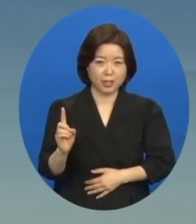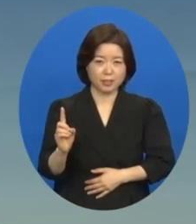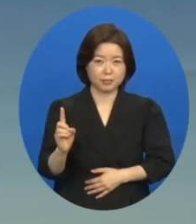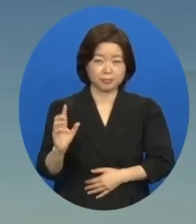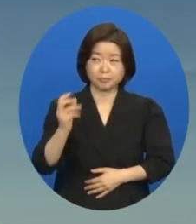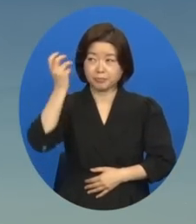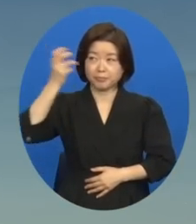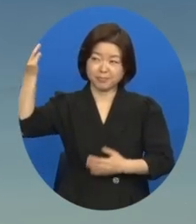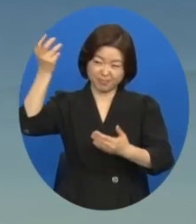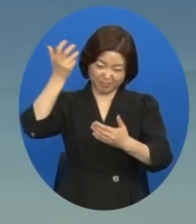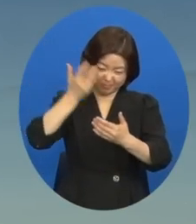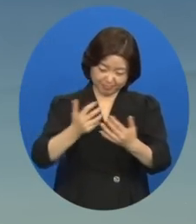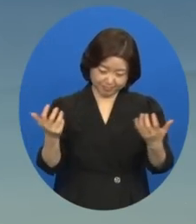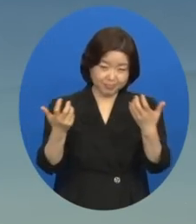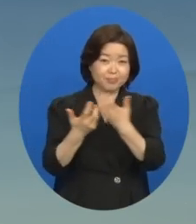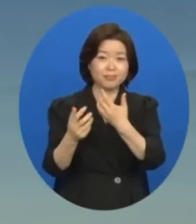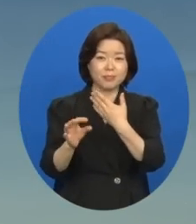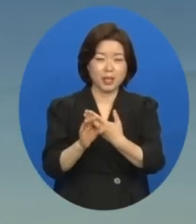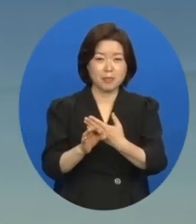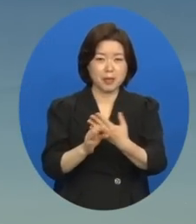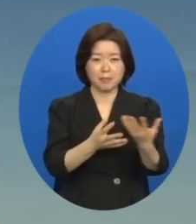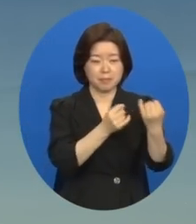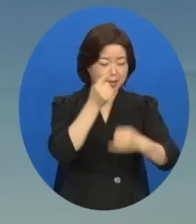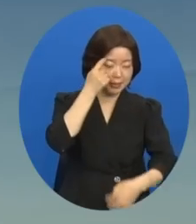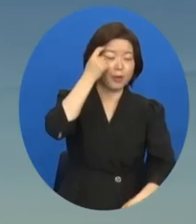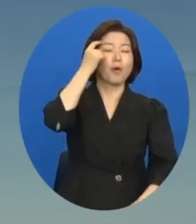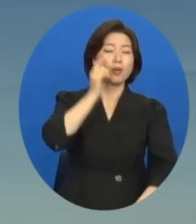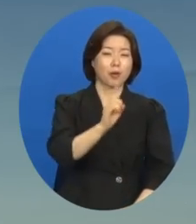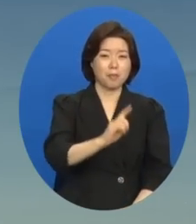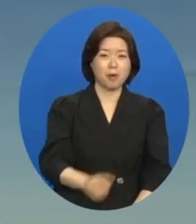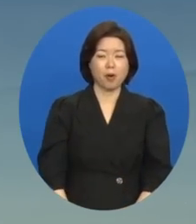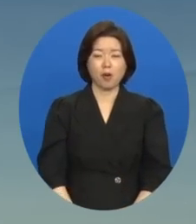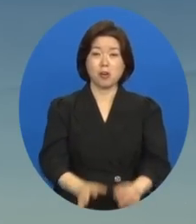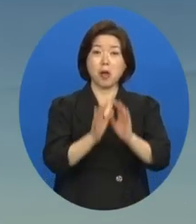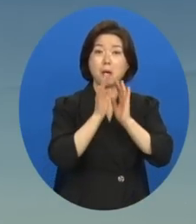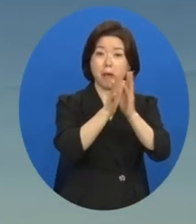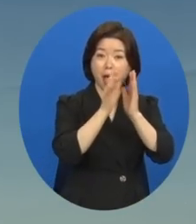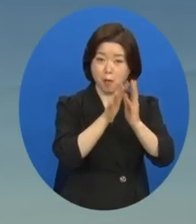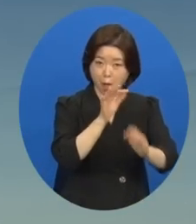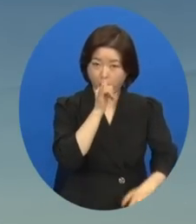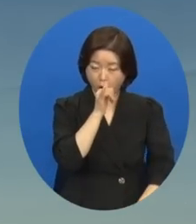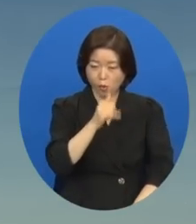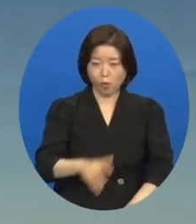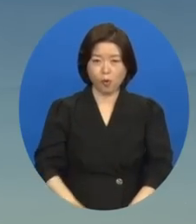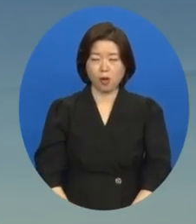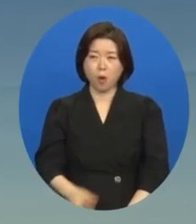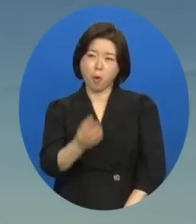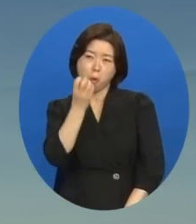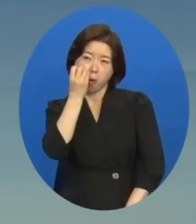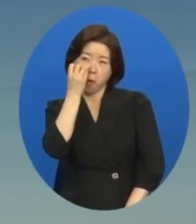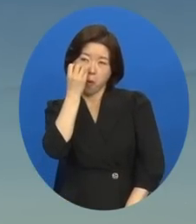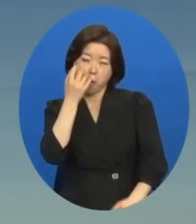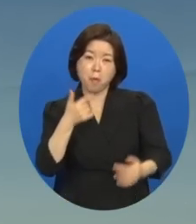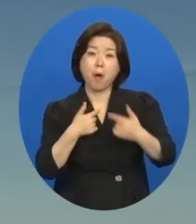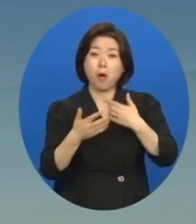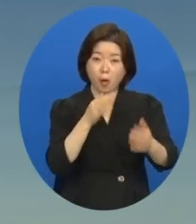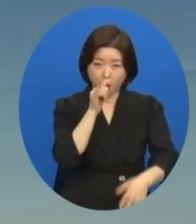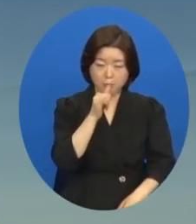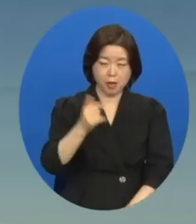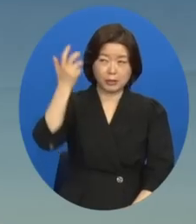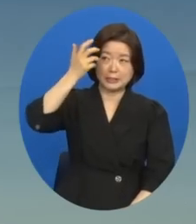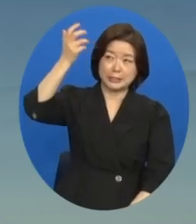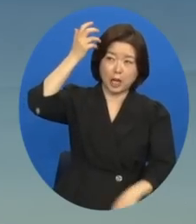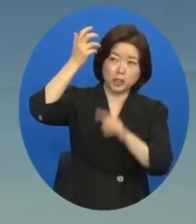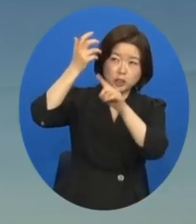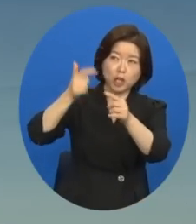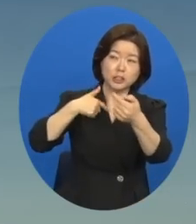충만하면 많은 분들이 어떤 것을 떠올리냐면 방언을 말하고 신비한 것을 경험하고 영적인